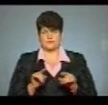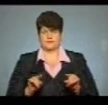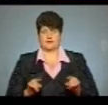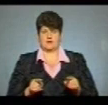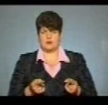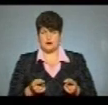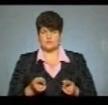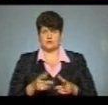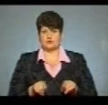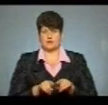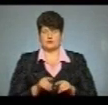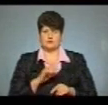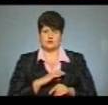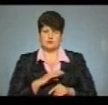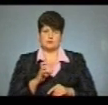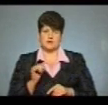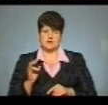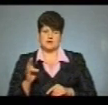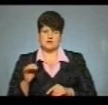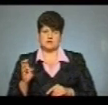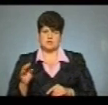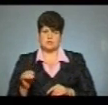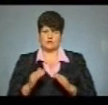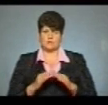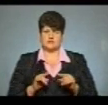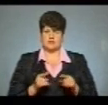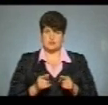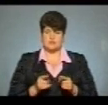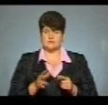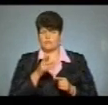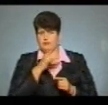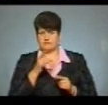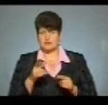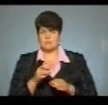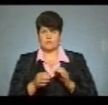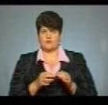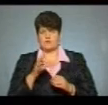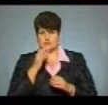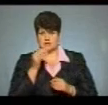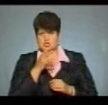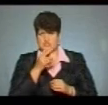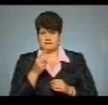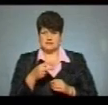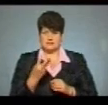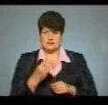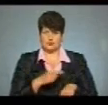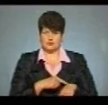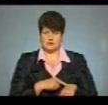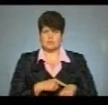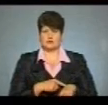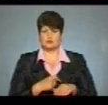арешту. Водночас застосувати до Білішевича запобіжний захід вигляді домашнього арешту в певний період доби, а саме вічний час за